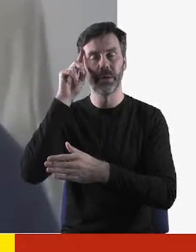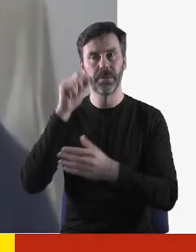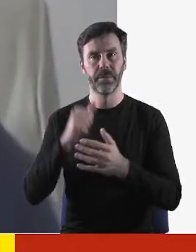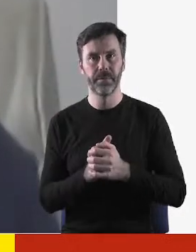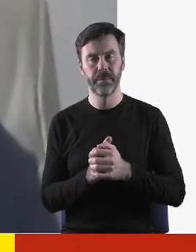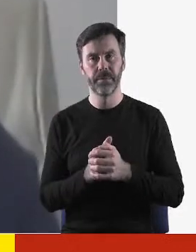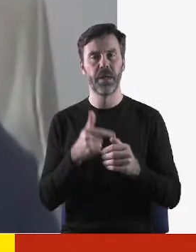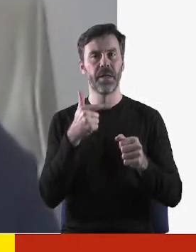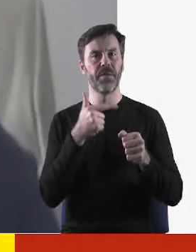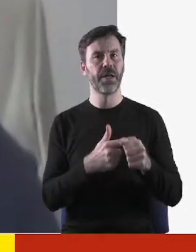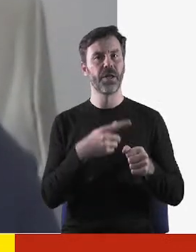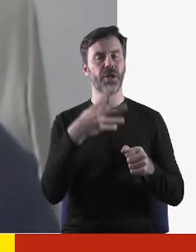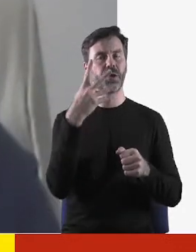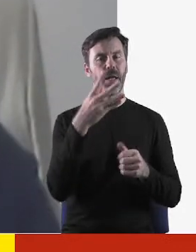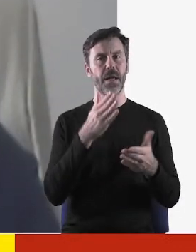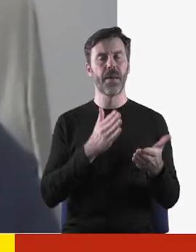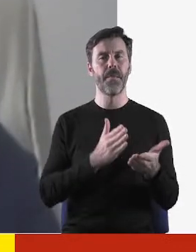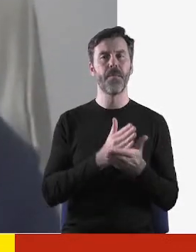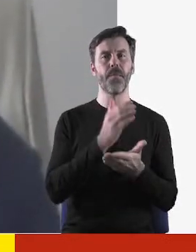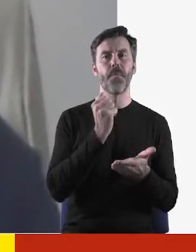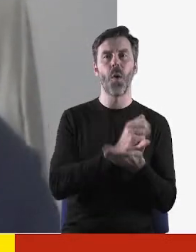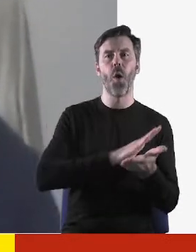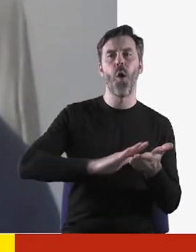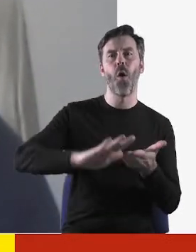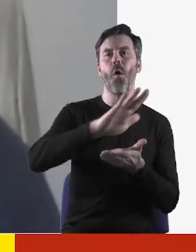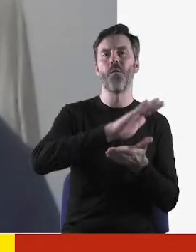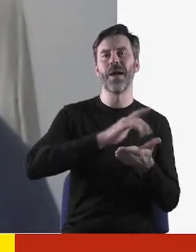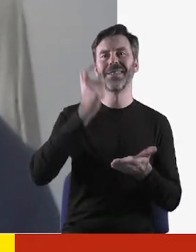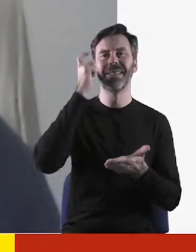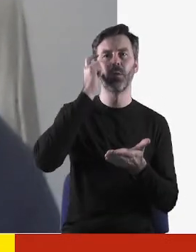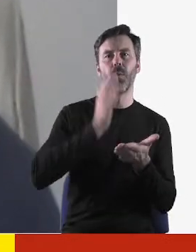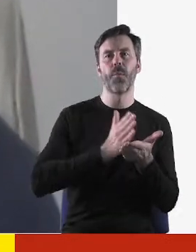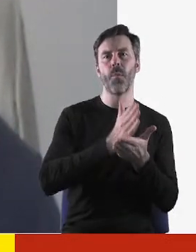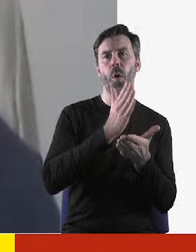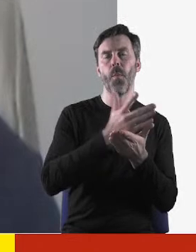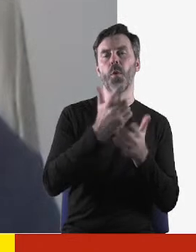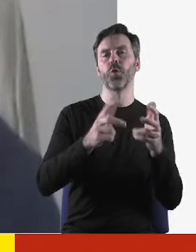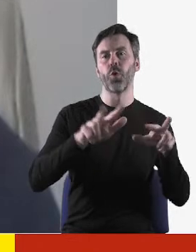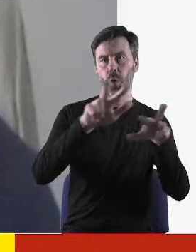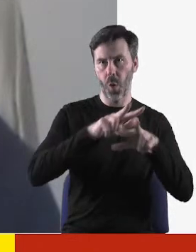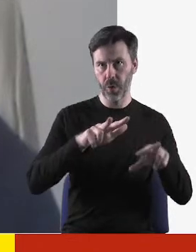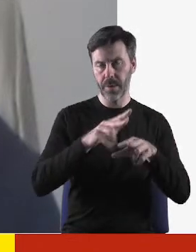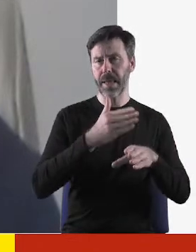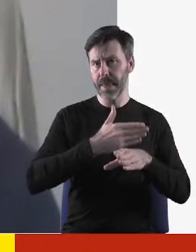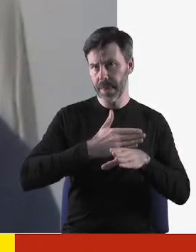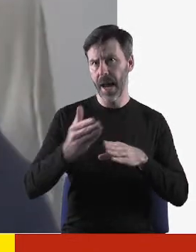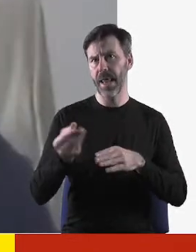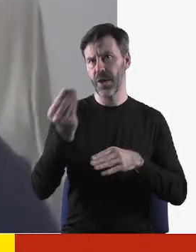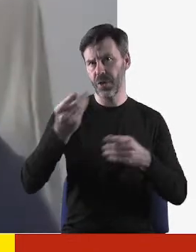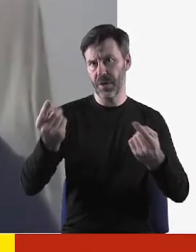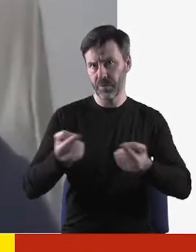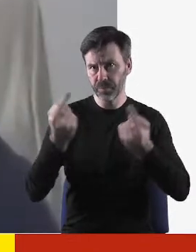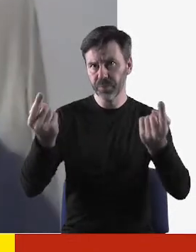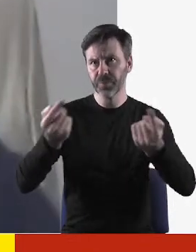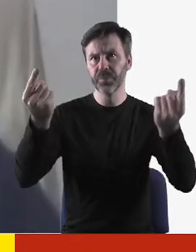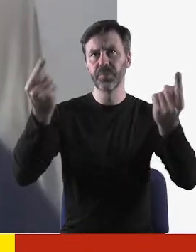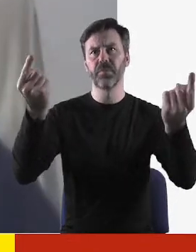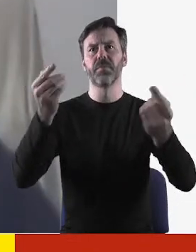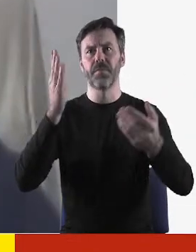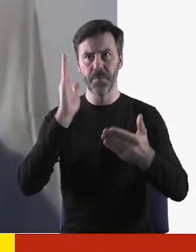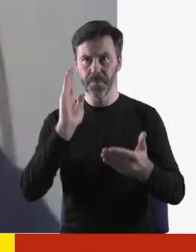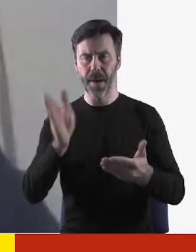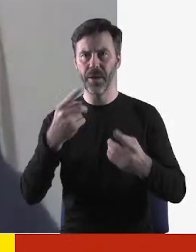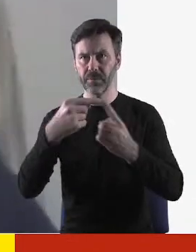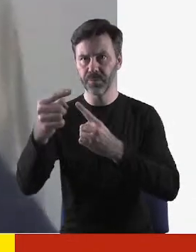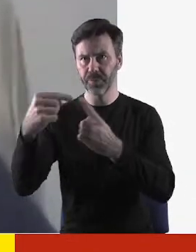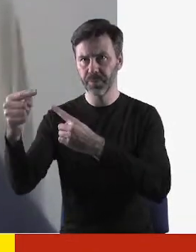24 powiatowych centrów pomocy rodzinie, i dalej będziemy taką akcję ponawiać. Jeśli chodzi